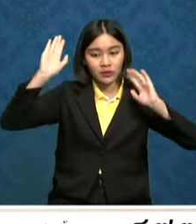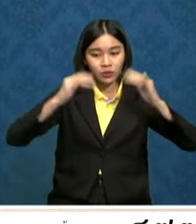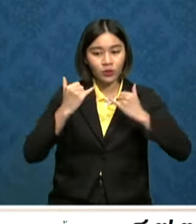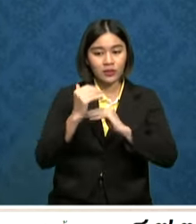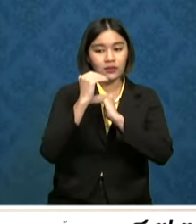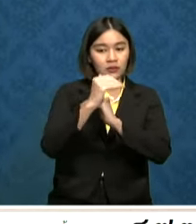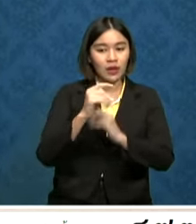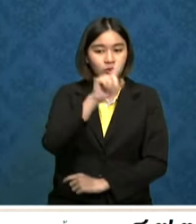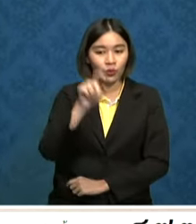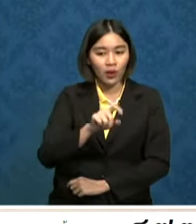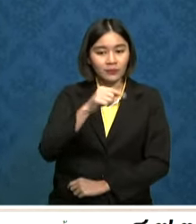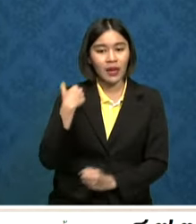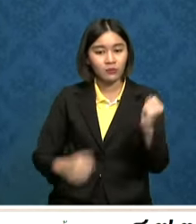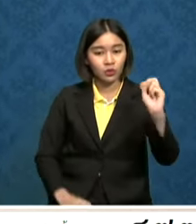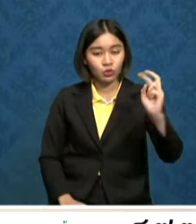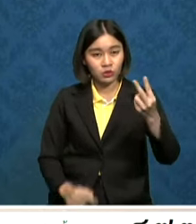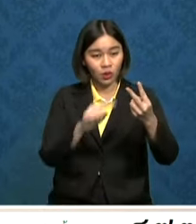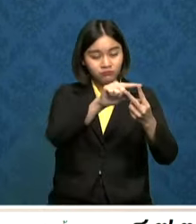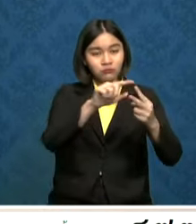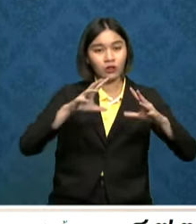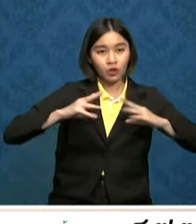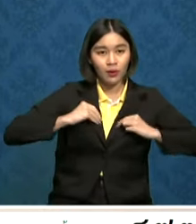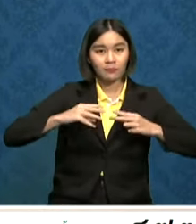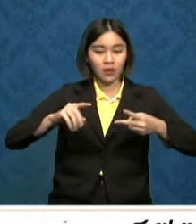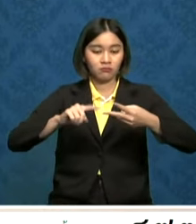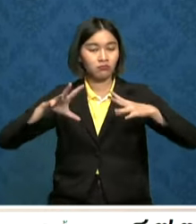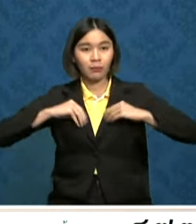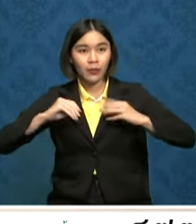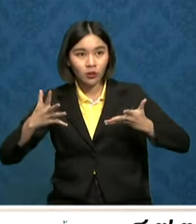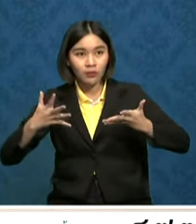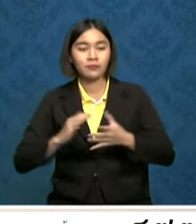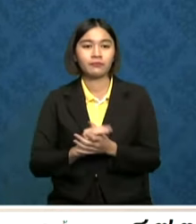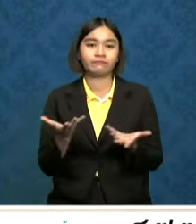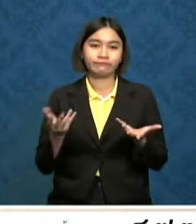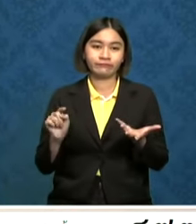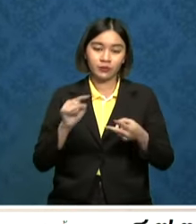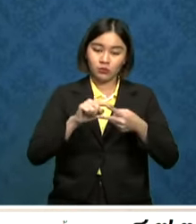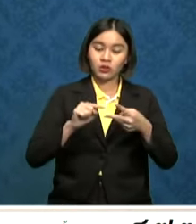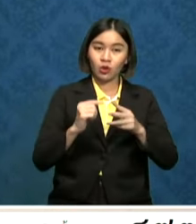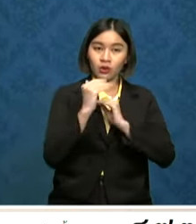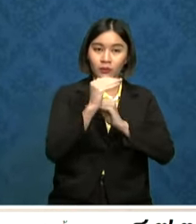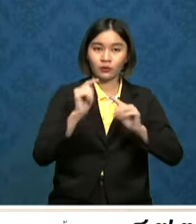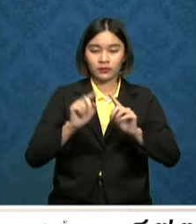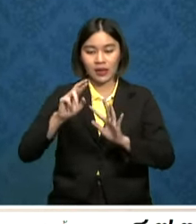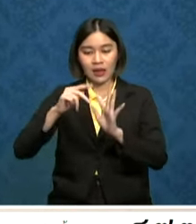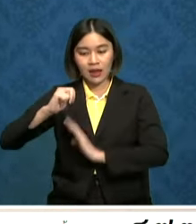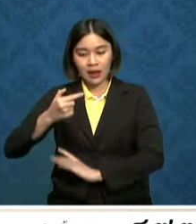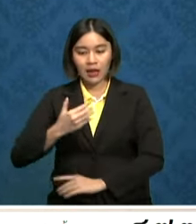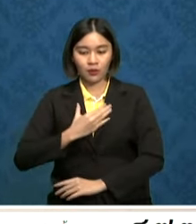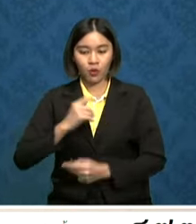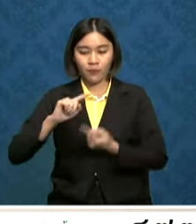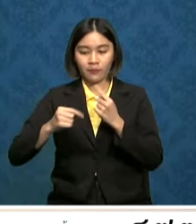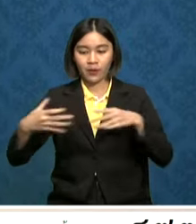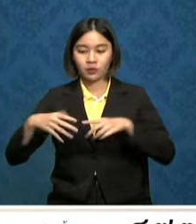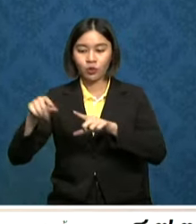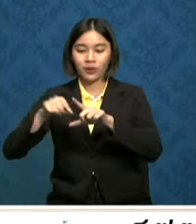ดอยู่แค่คำถามที่มีตัวเลือกคำตอบได้แค่เห็นชอบหรือไม่เห็นชอบ yes หรือว่า no แต่ในร่างที่ผมและเพื่อนสมาชิกจากพรรคก้าว